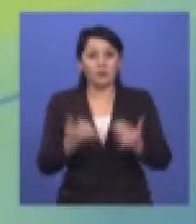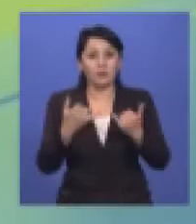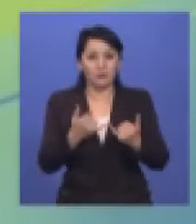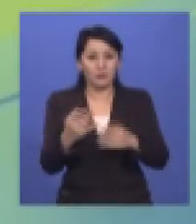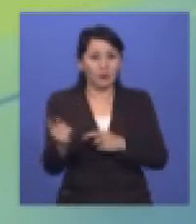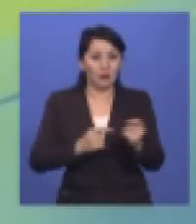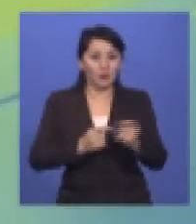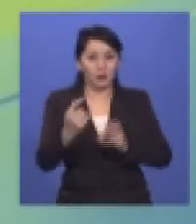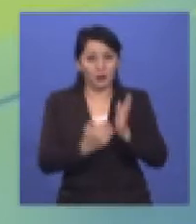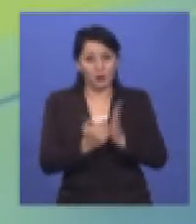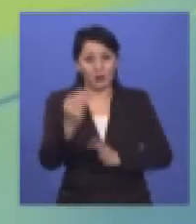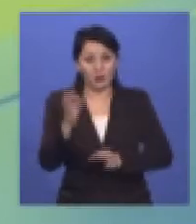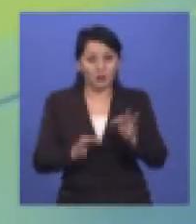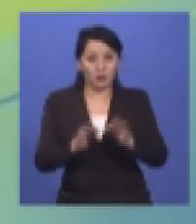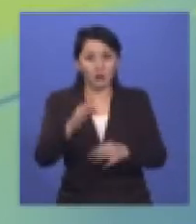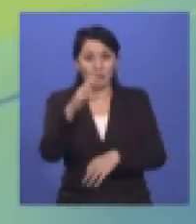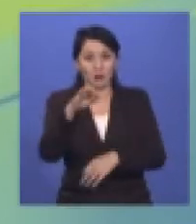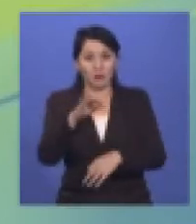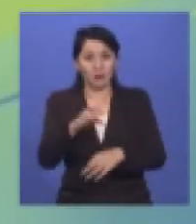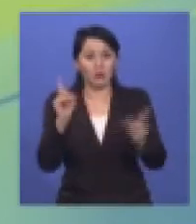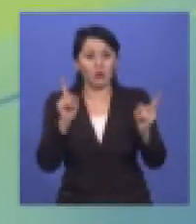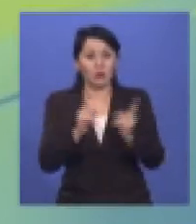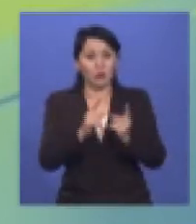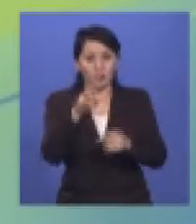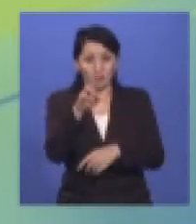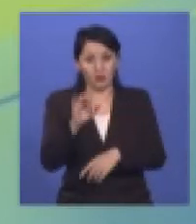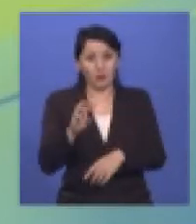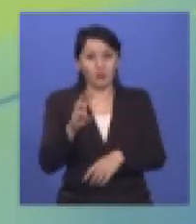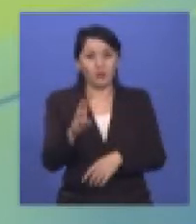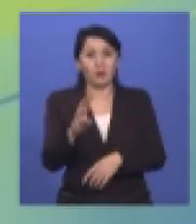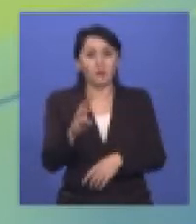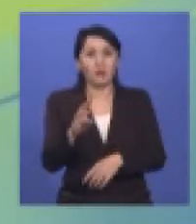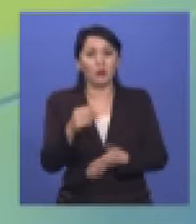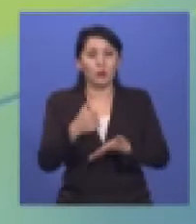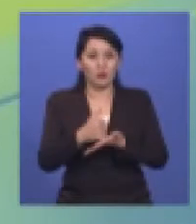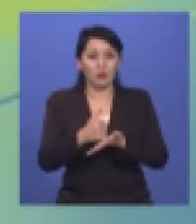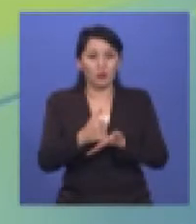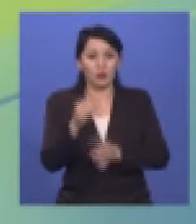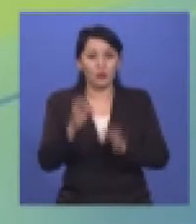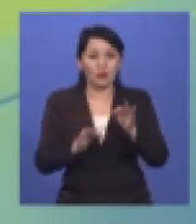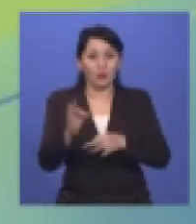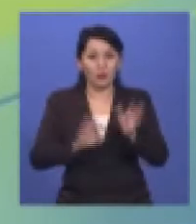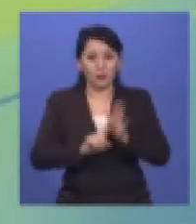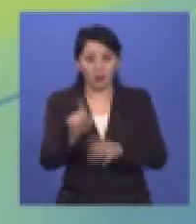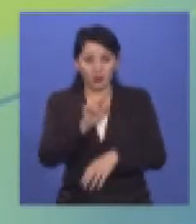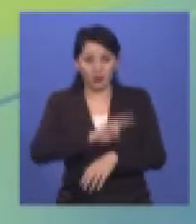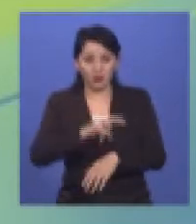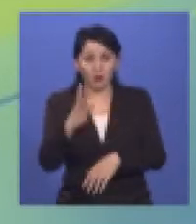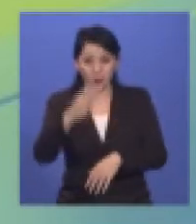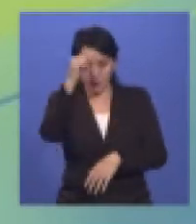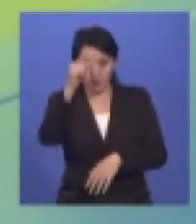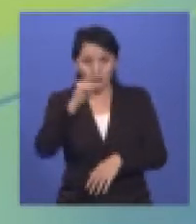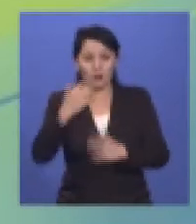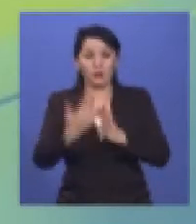Бүгін президент жоғарғы сот төрағасы Жақып Асановты қабылдады. Ол әкімшілік рәсімдік процестік кодек күшіне енгелі бері 4 айда